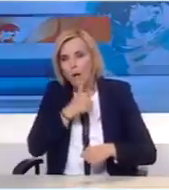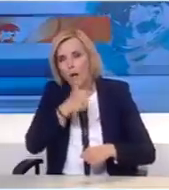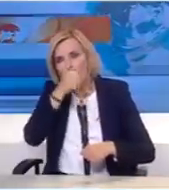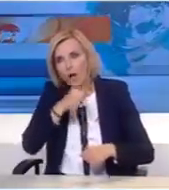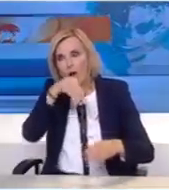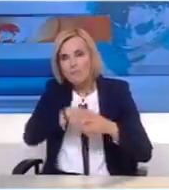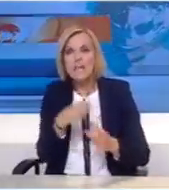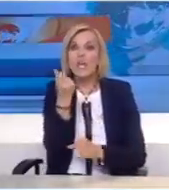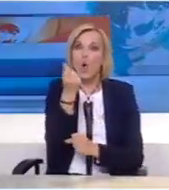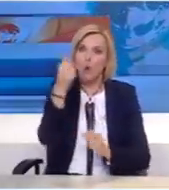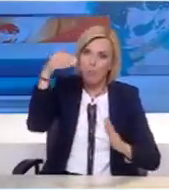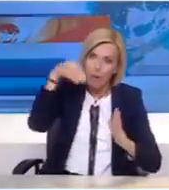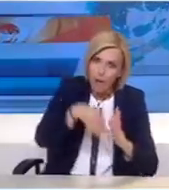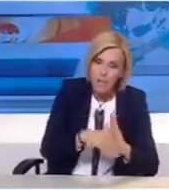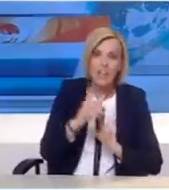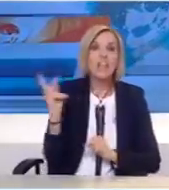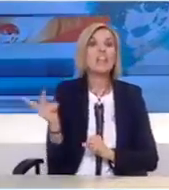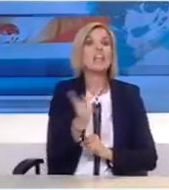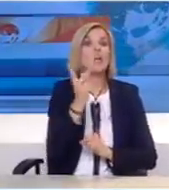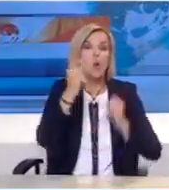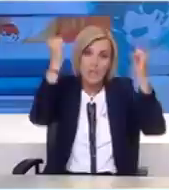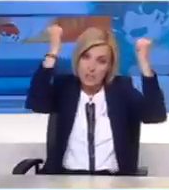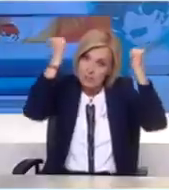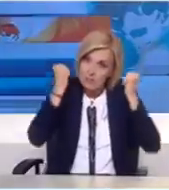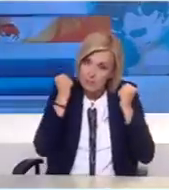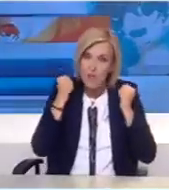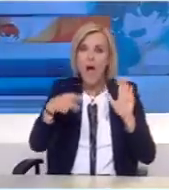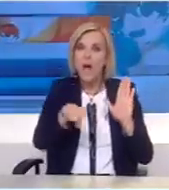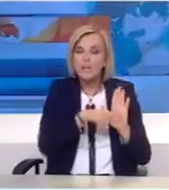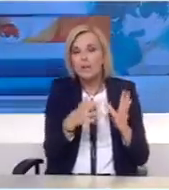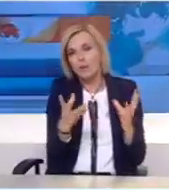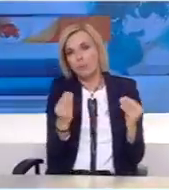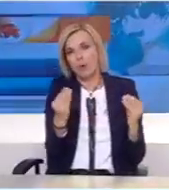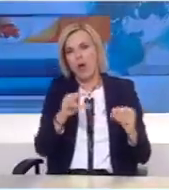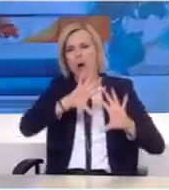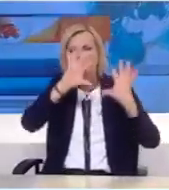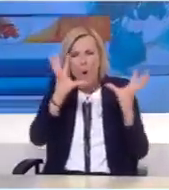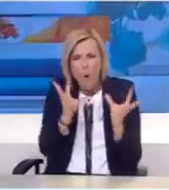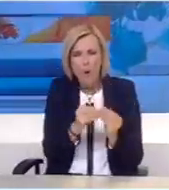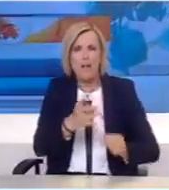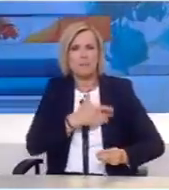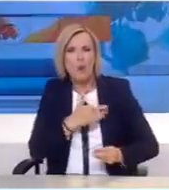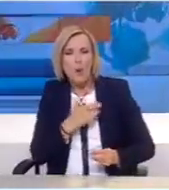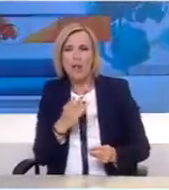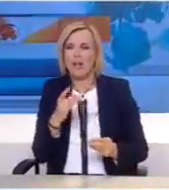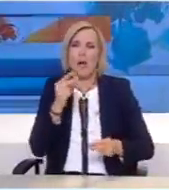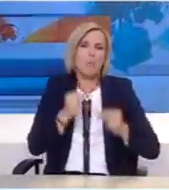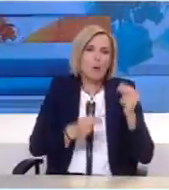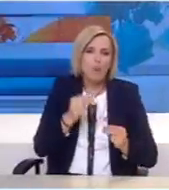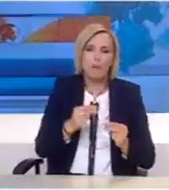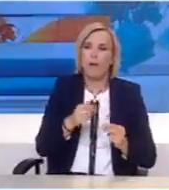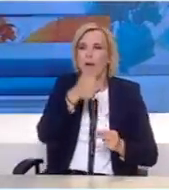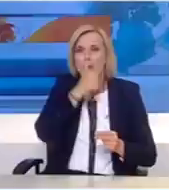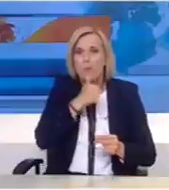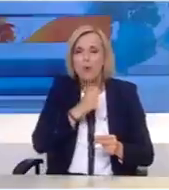οικονομικές συνέπειες στη χώρα, οι κοινωνικές συνέπειες για την κοινότητα και όλη αυτή η καταιγίδα των γεγονότων, την οποία